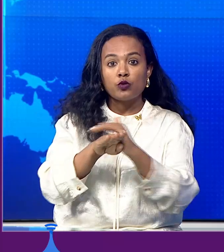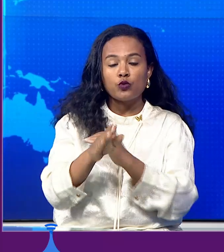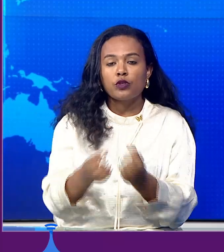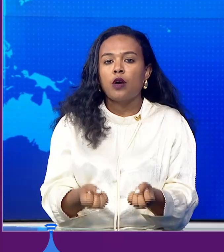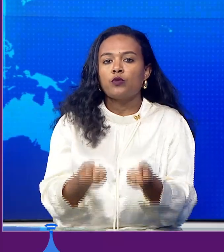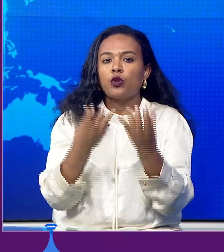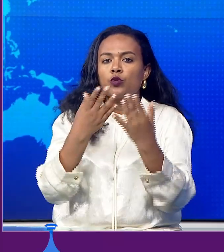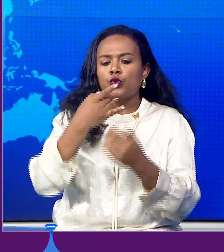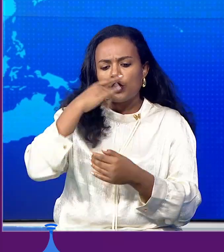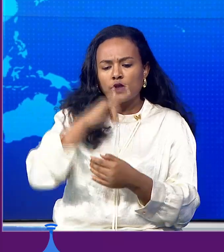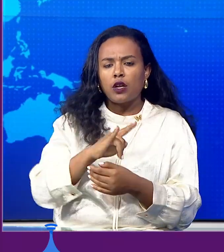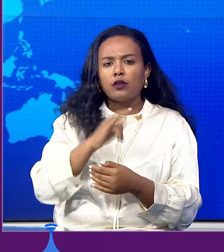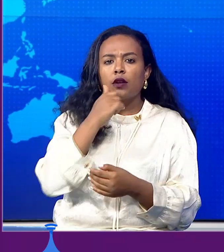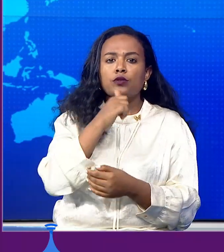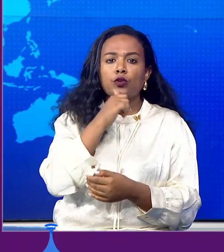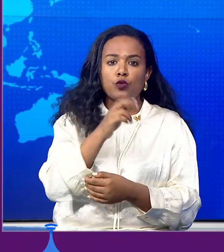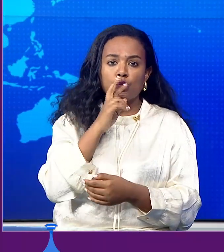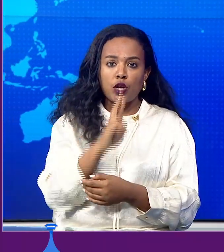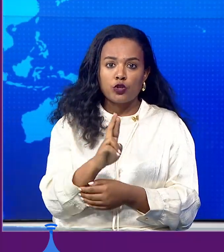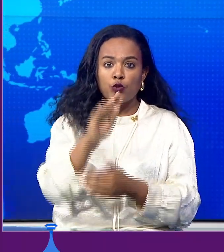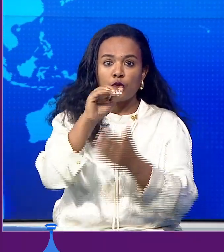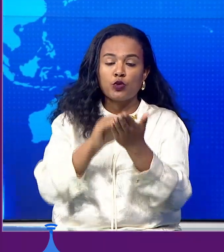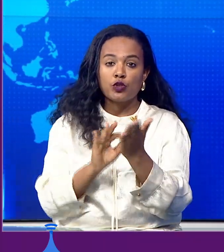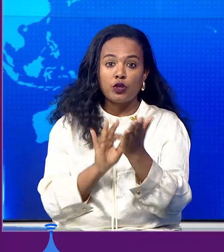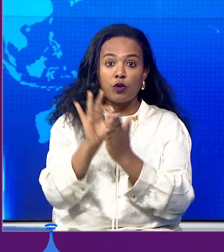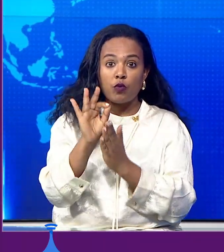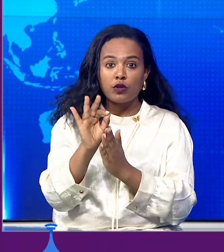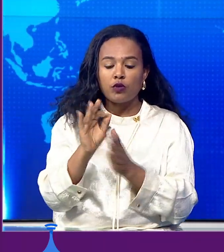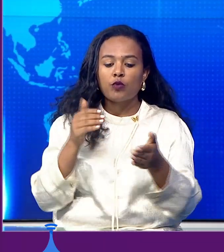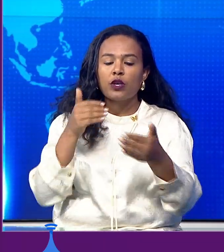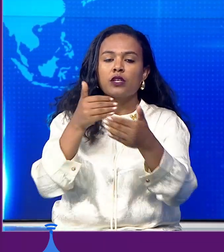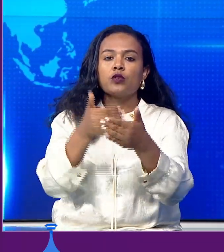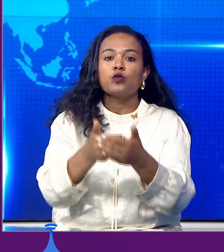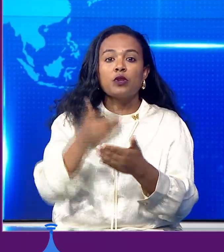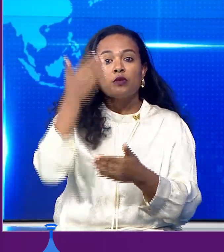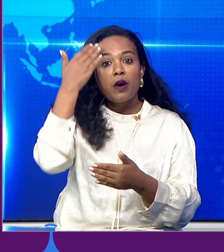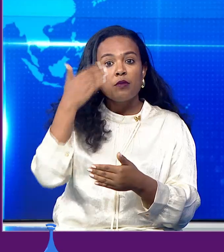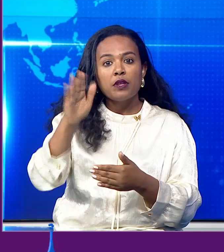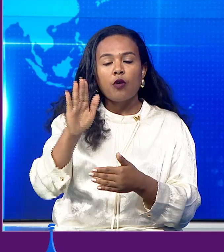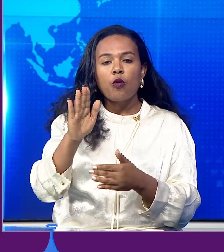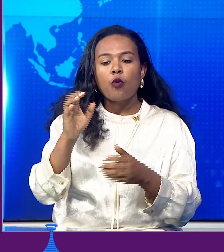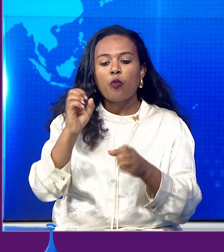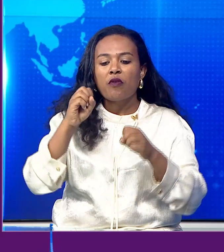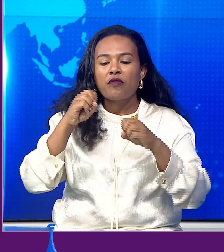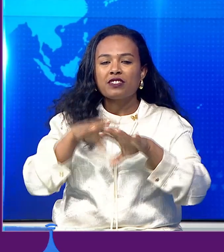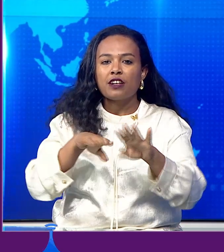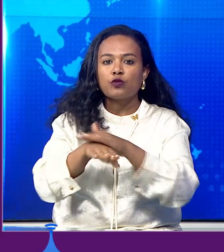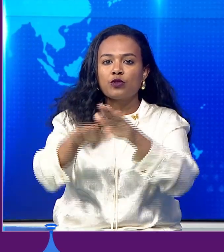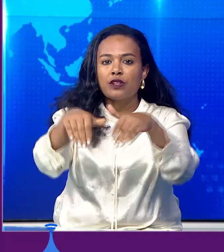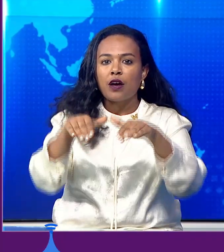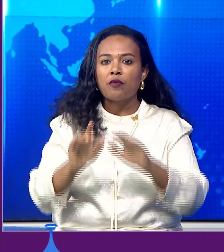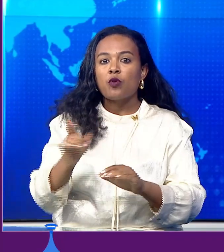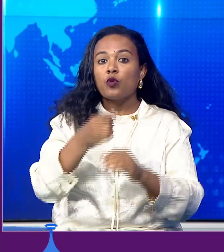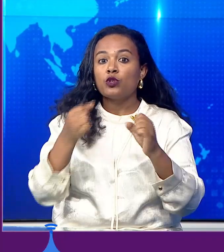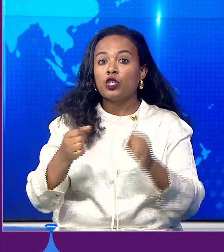አብዛኞቹ ሕፃናትና ሴቶች ናቸው። በሺዎች የሚቆጠሩ ደግሞ የደረሱበት ባለመታወቁ በፍርስራሽ ውስጥ ተቀብረው ሊሆን ይችላል